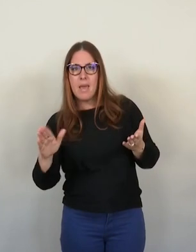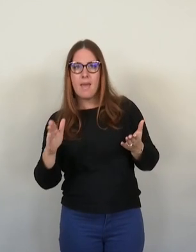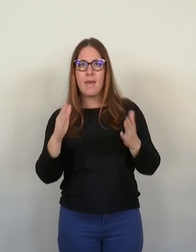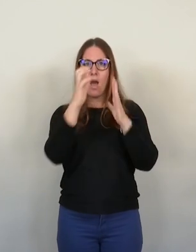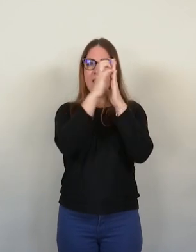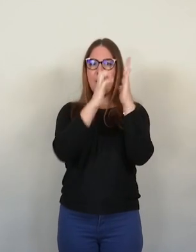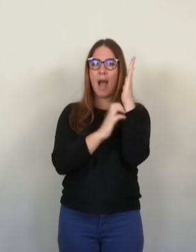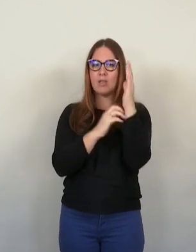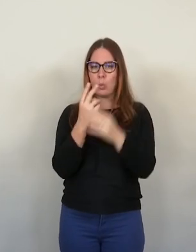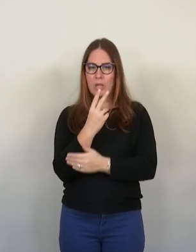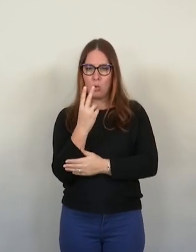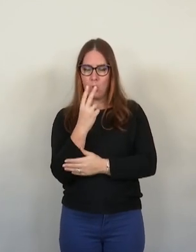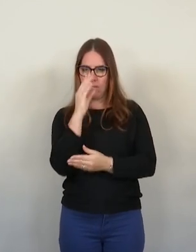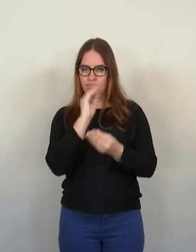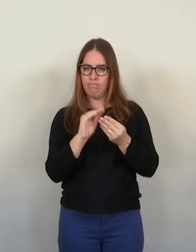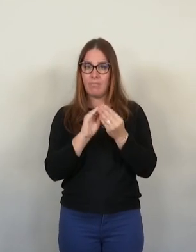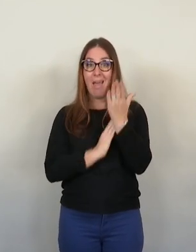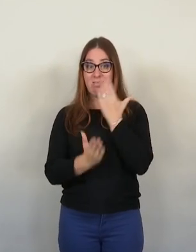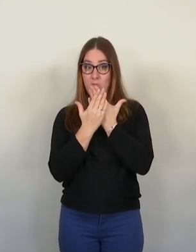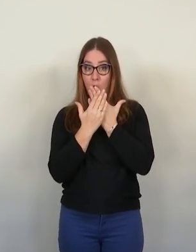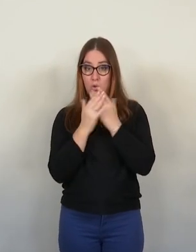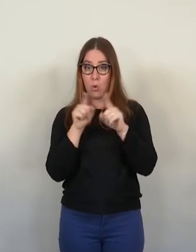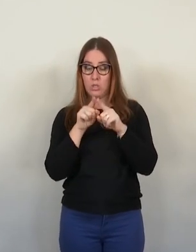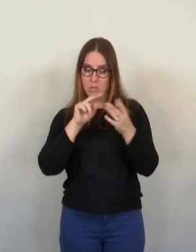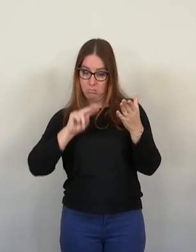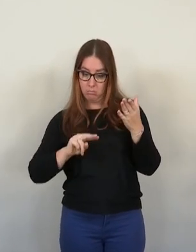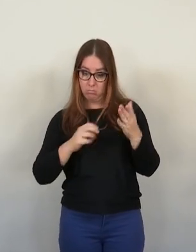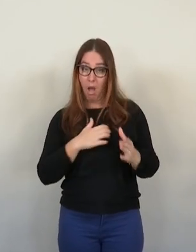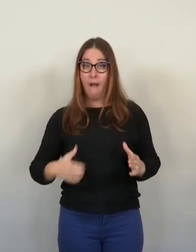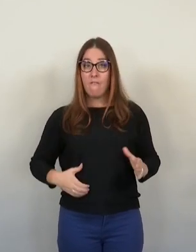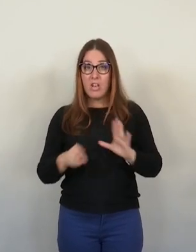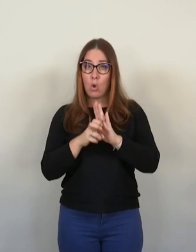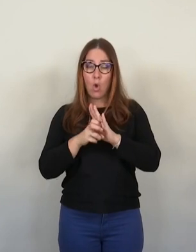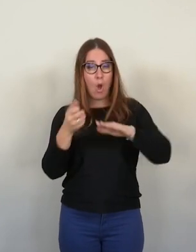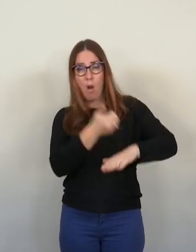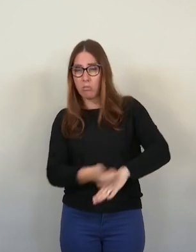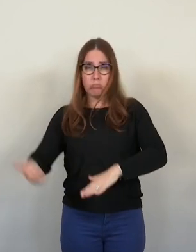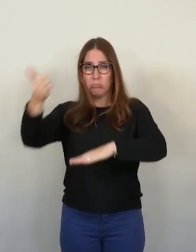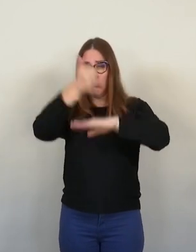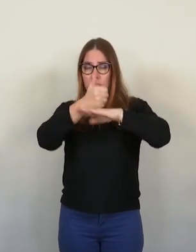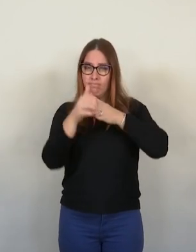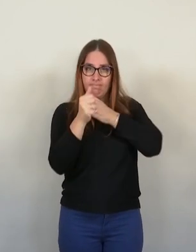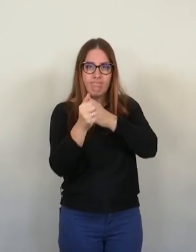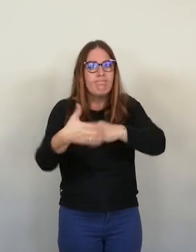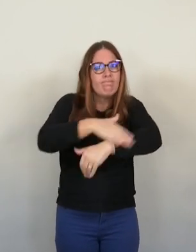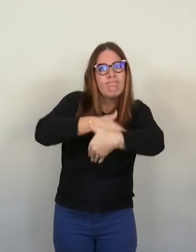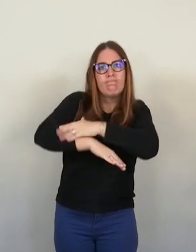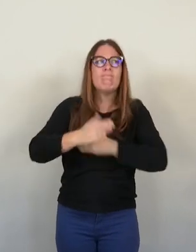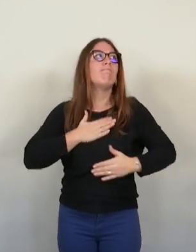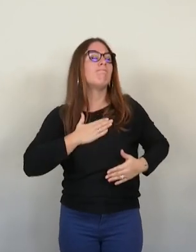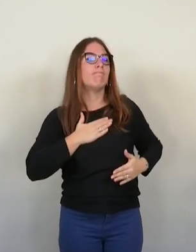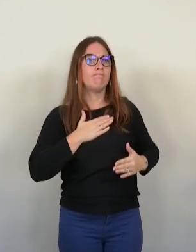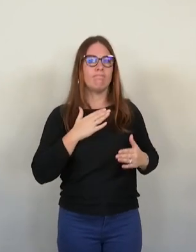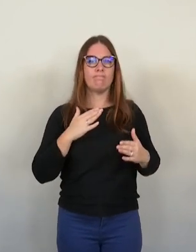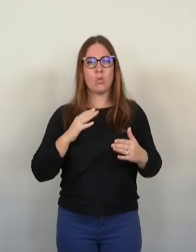délibérations et d'ailleurs la note qui est annexée à la délibération que c'est la ville de Grenoble qui porte le sujet et qui va faire avec ses petits bras tout ça je trouve